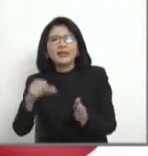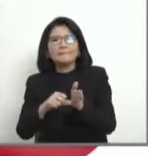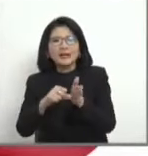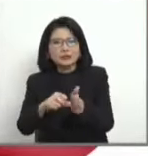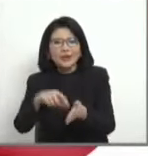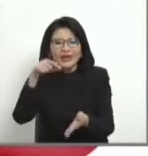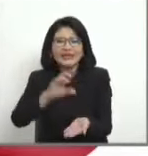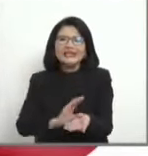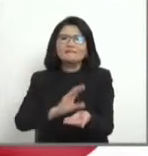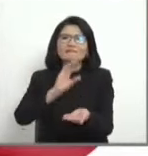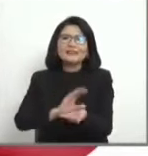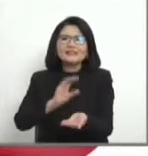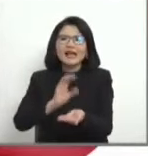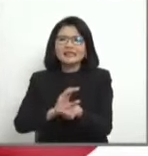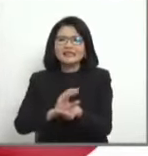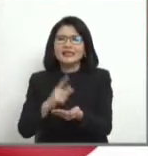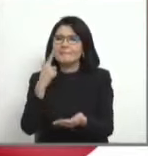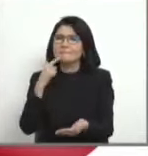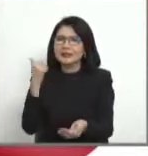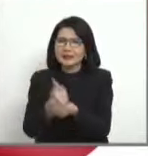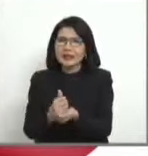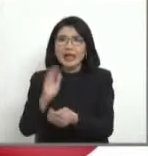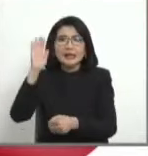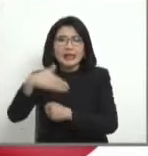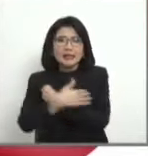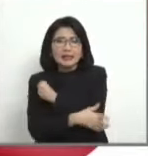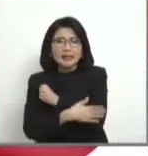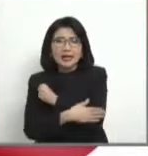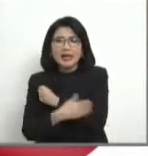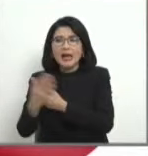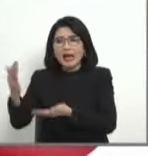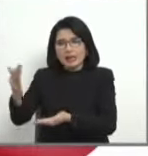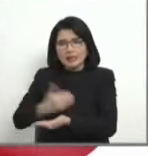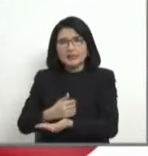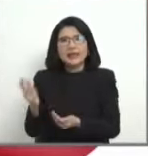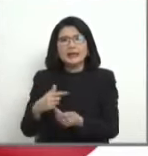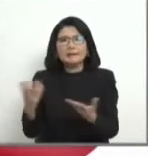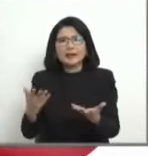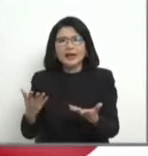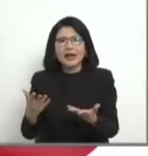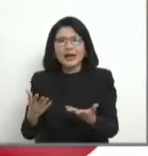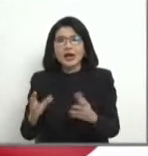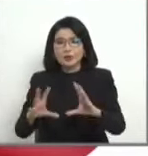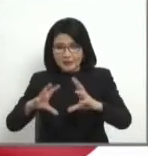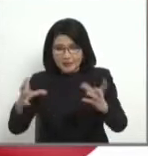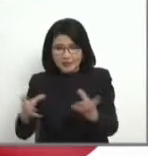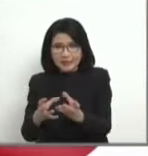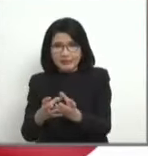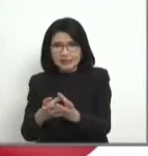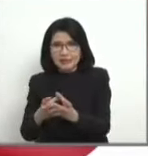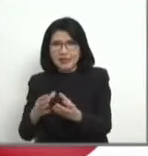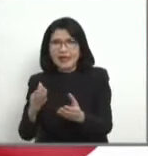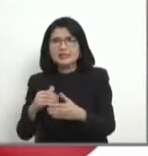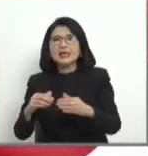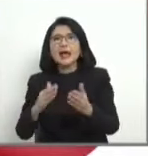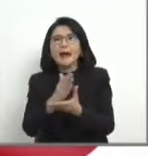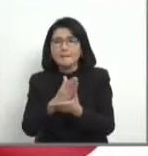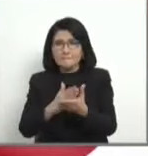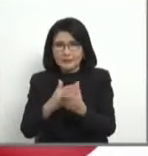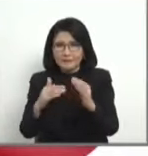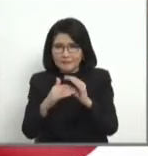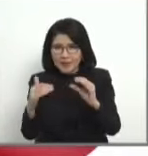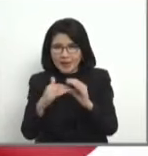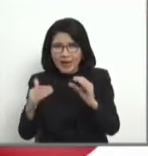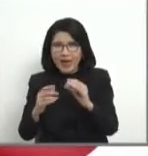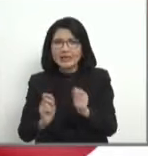investasi. Nanti negara itu dapatnya pendapatan dari mana? Ketika mereka menjadi kelas menengah, mereka bekerja, mereka